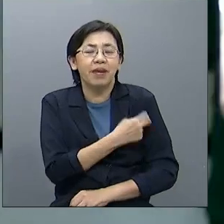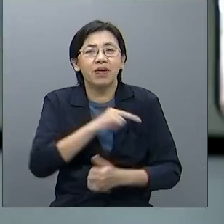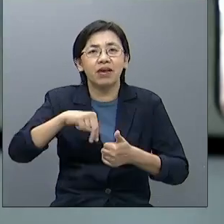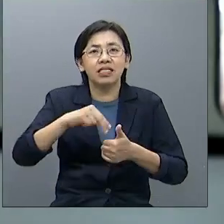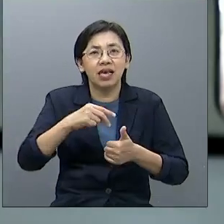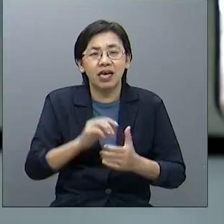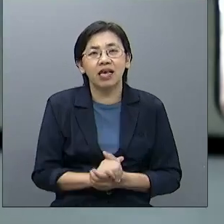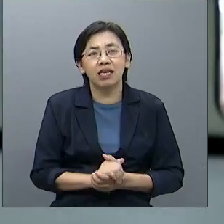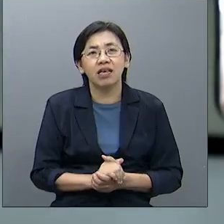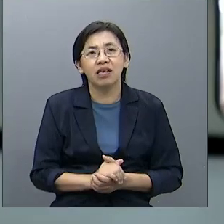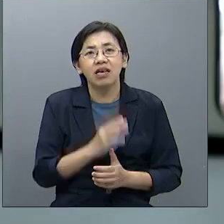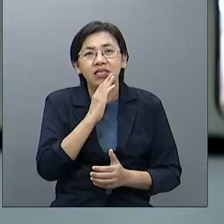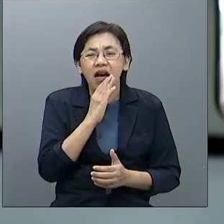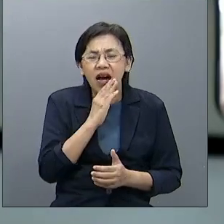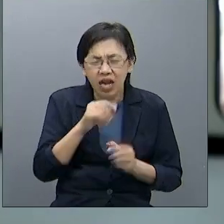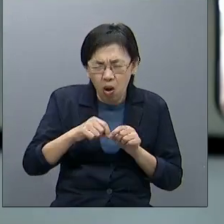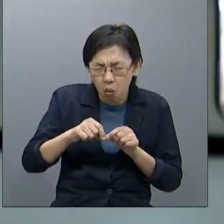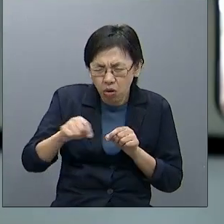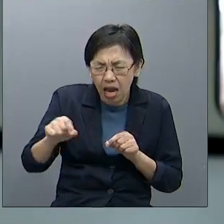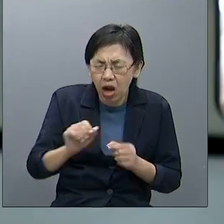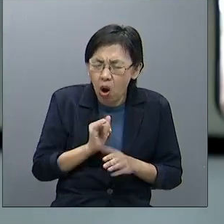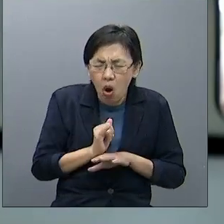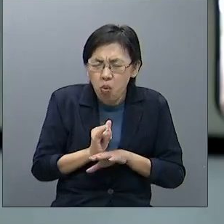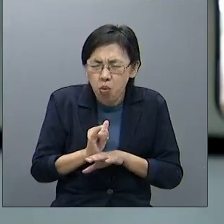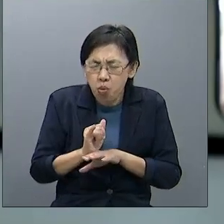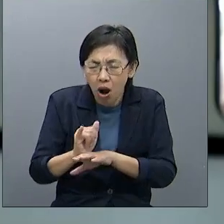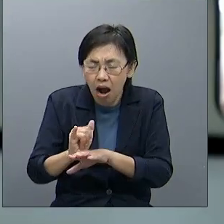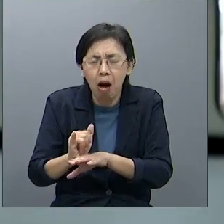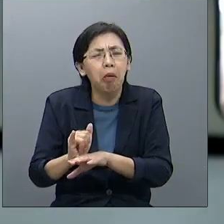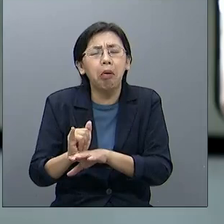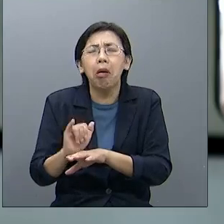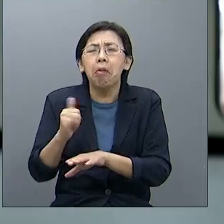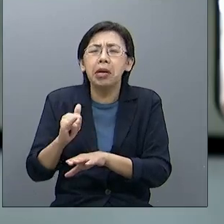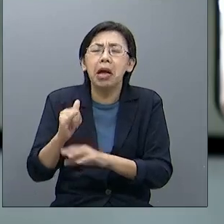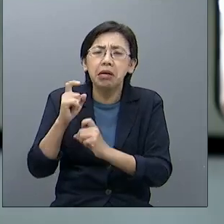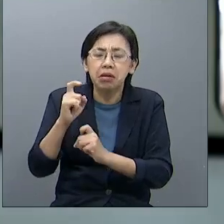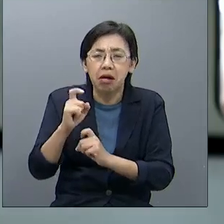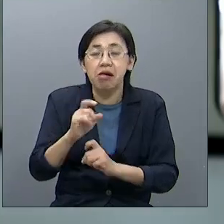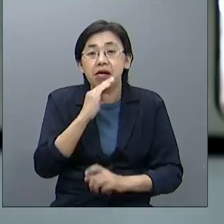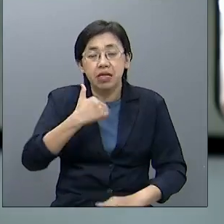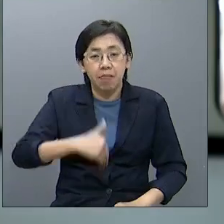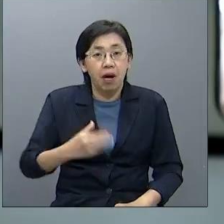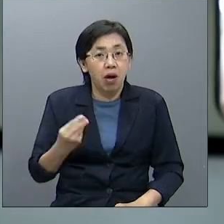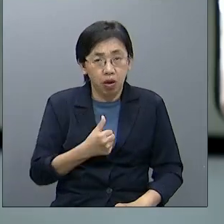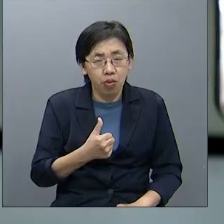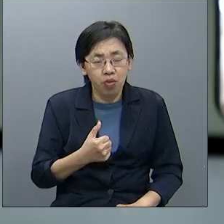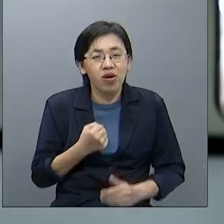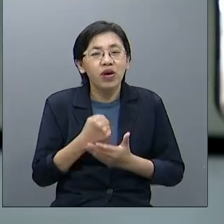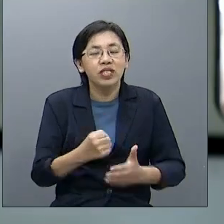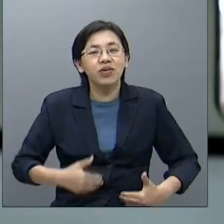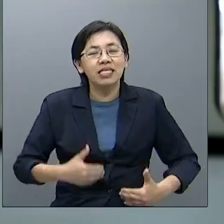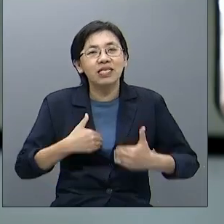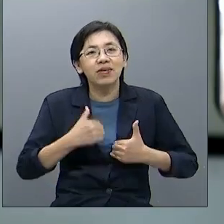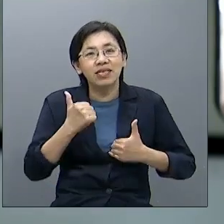ไปไทยระยะทางมันไกลมันจะผ่าเฮาผ่าตัดได้เร็วได้ไวเฮาก็จะช่วยในการล